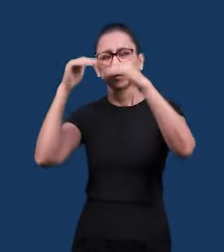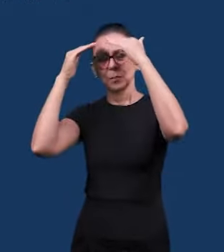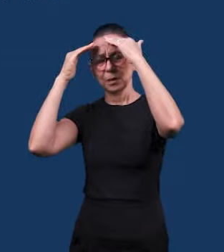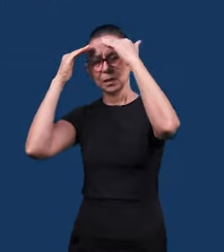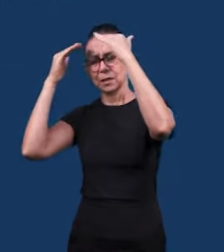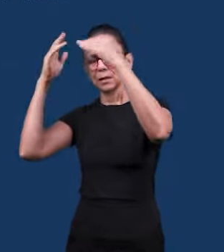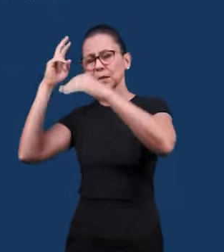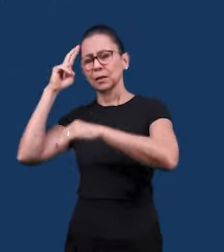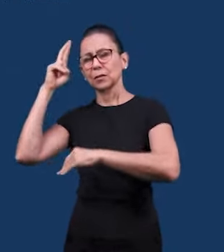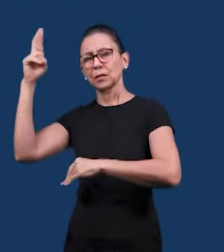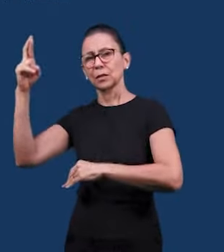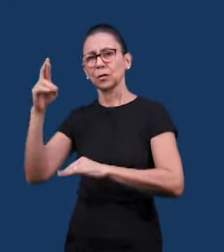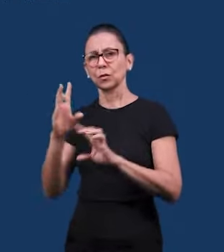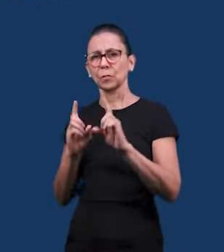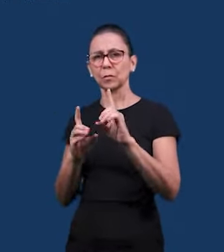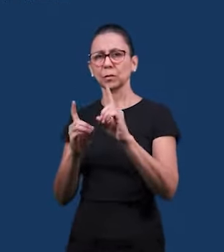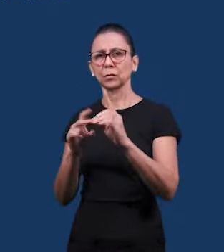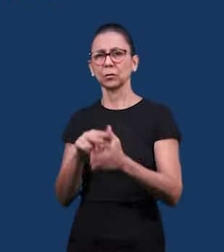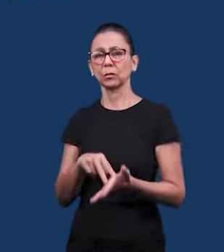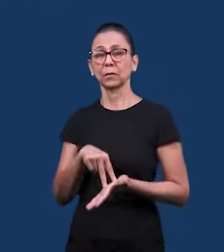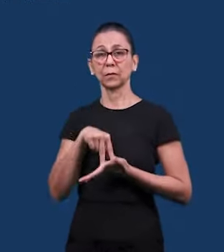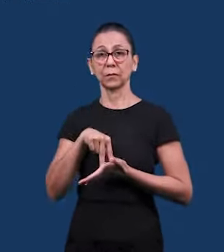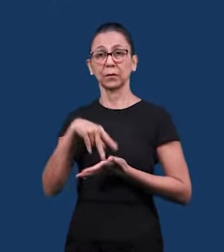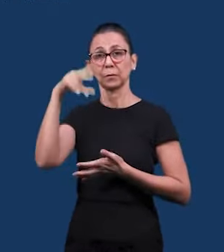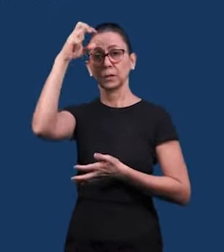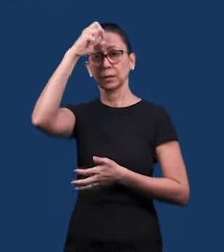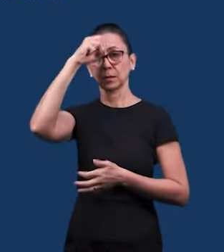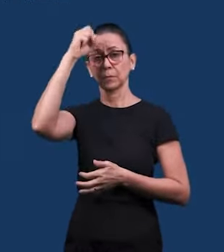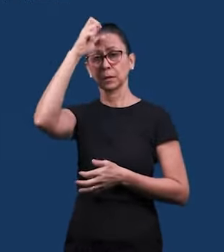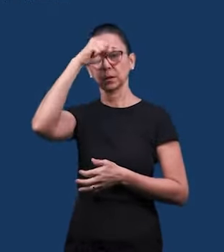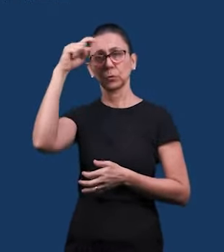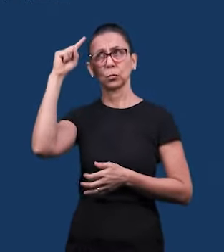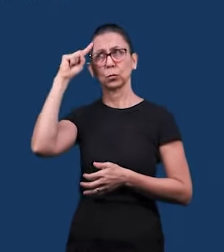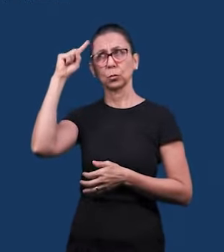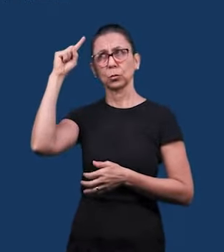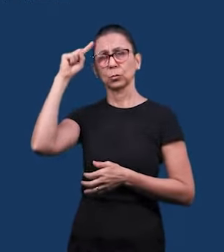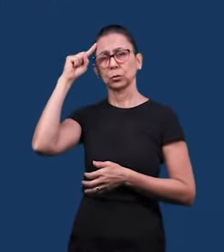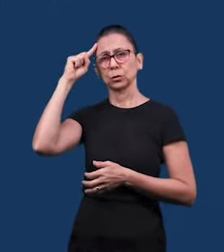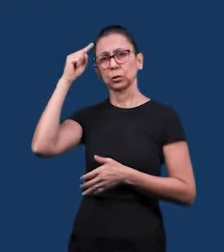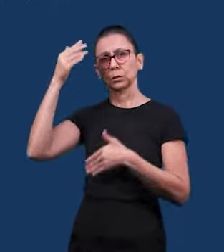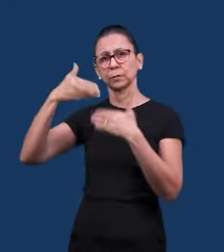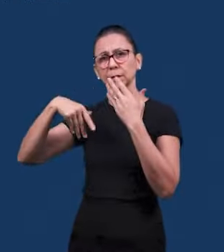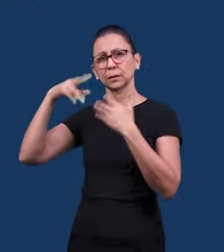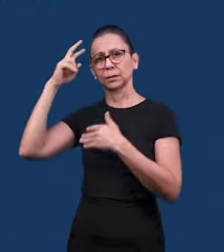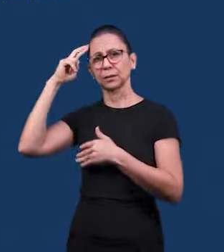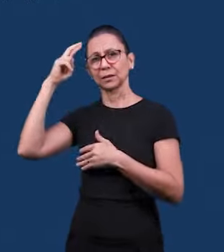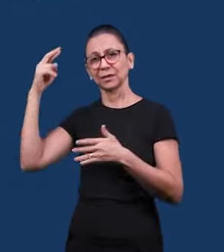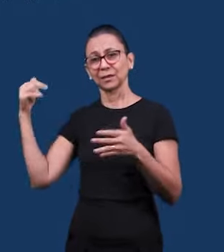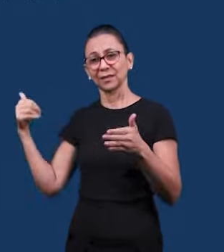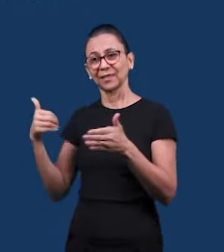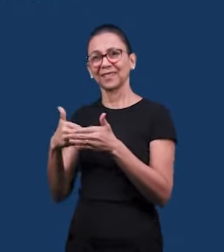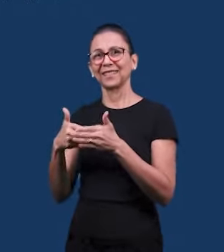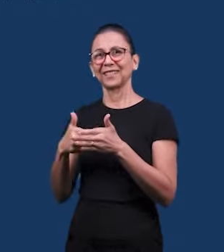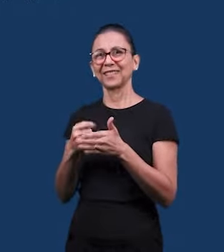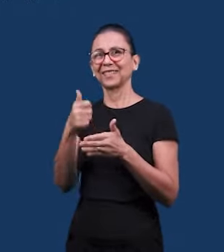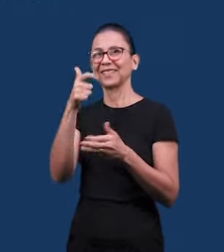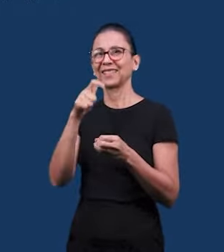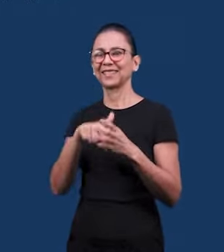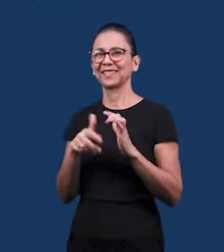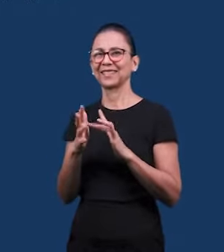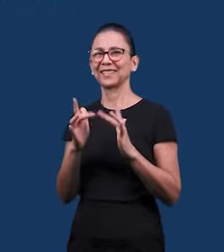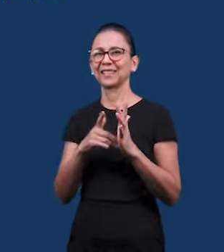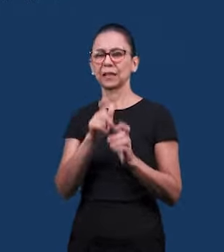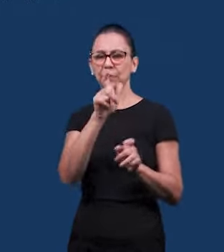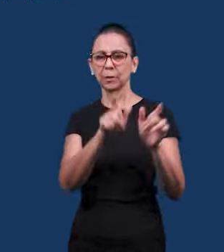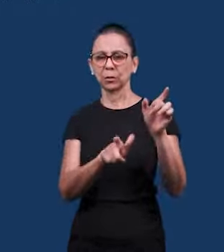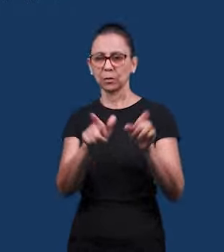во всем, с консолидированной доктриной, научаясь от Него каждый день. И мы дошли до времени вскоре. Души